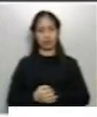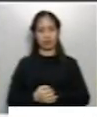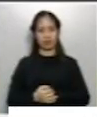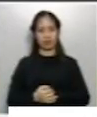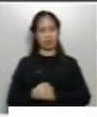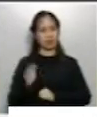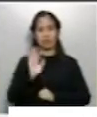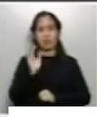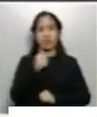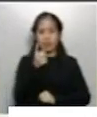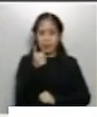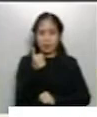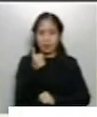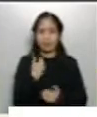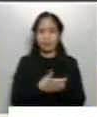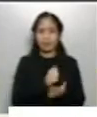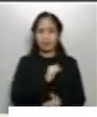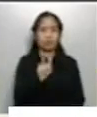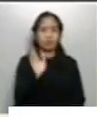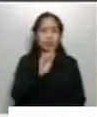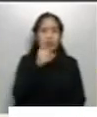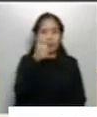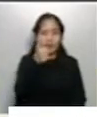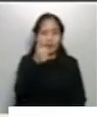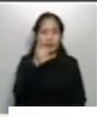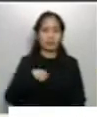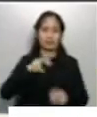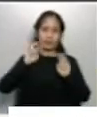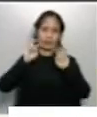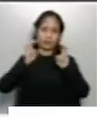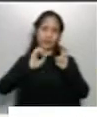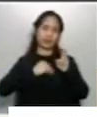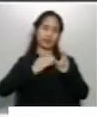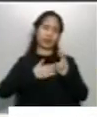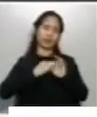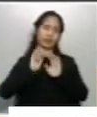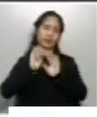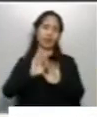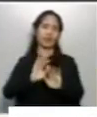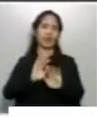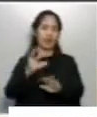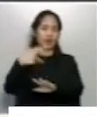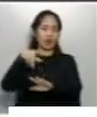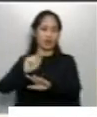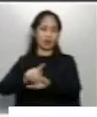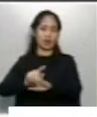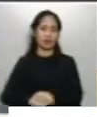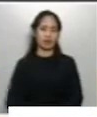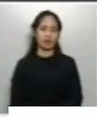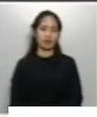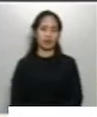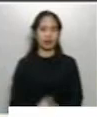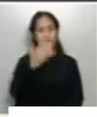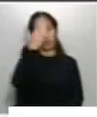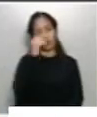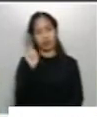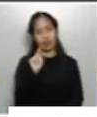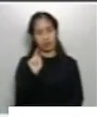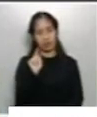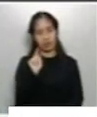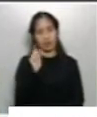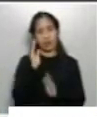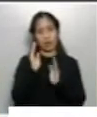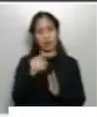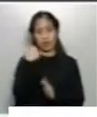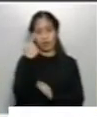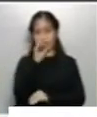ลยได้ไหมค่าธรรมเนียมศาลอันนี้คือประเด็นที่ผมต้องฝากท่านประธานเพราะคนถูกฟ้อง